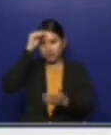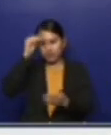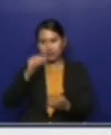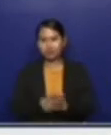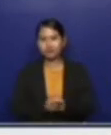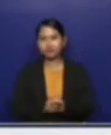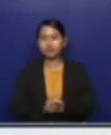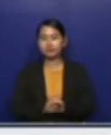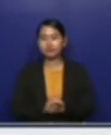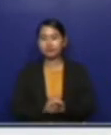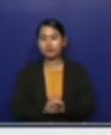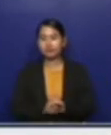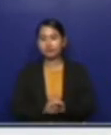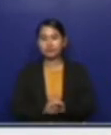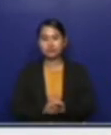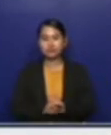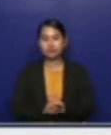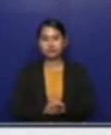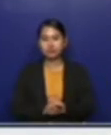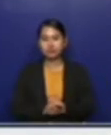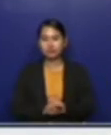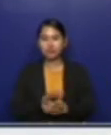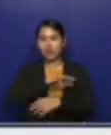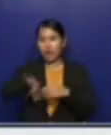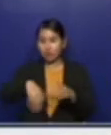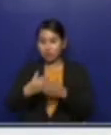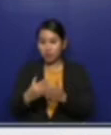สนท.และเยาวชนปลดแอกทั้งหมด